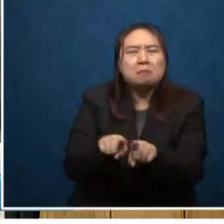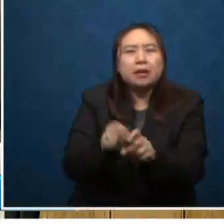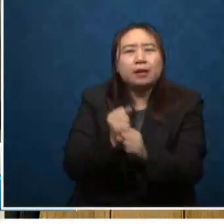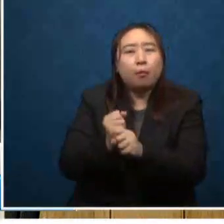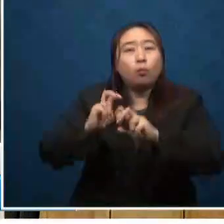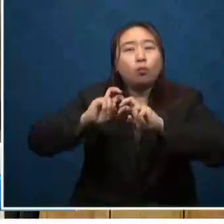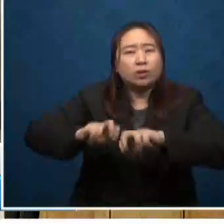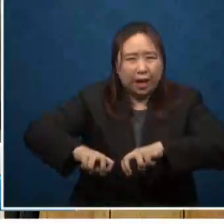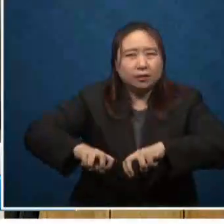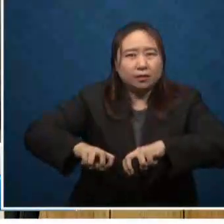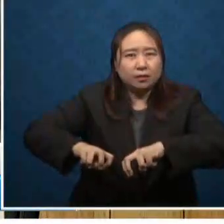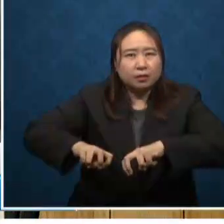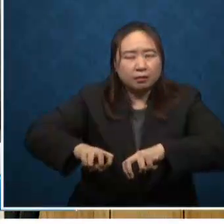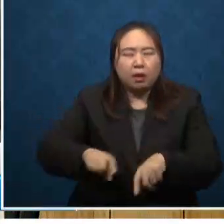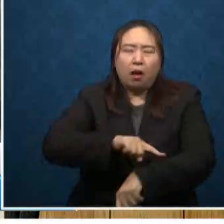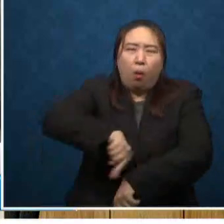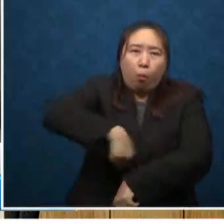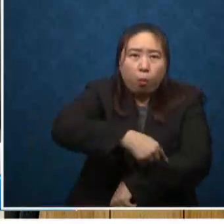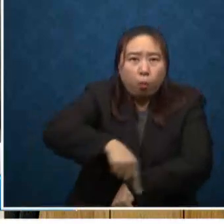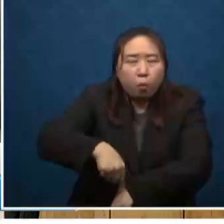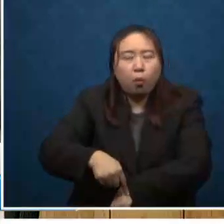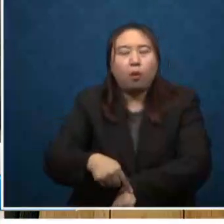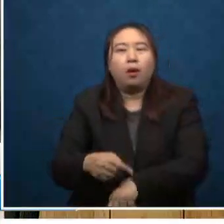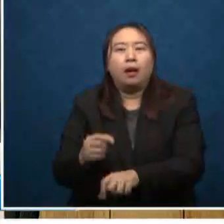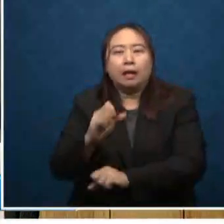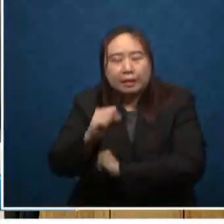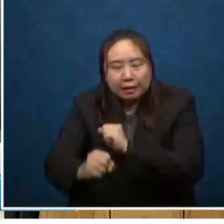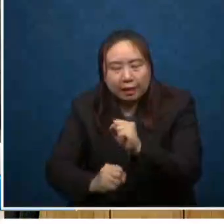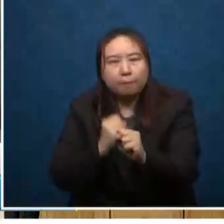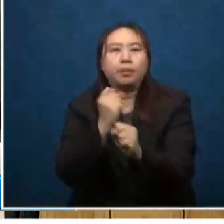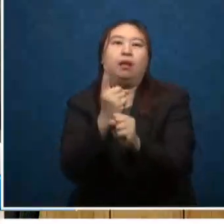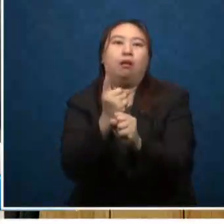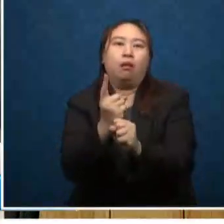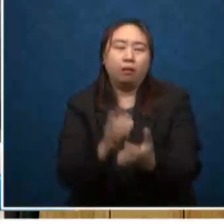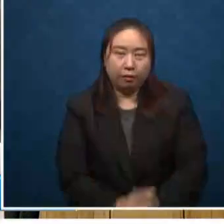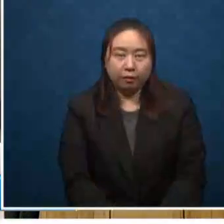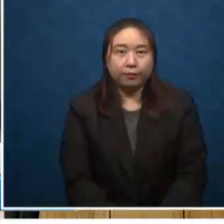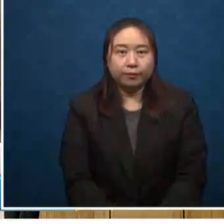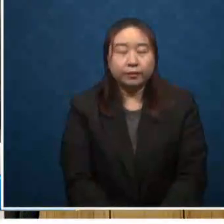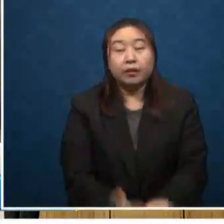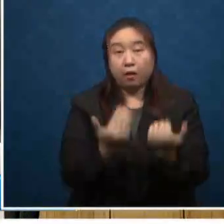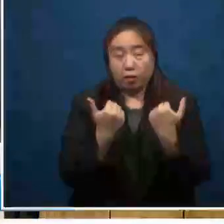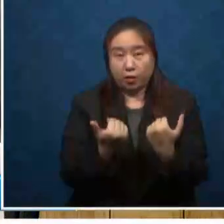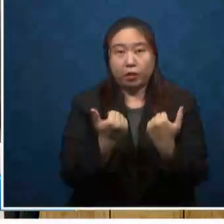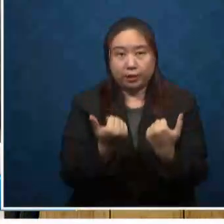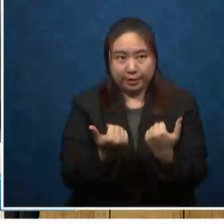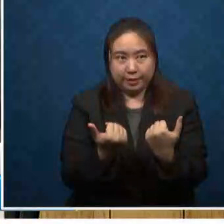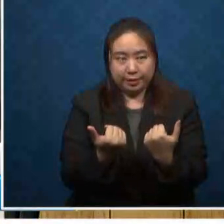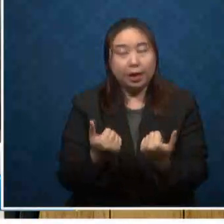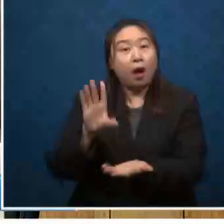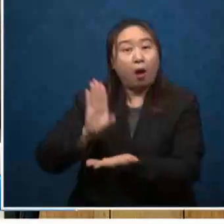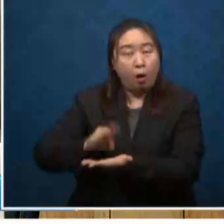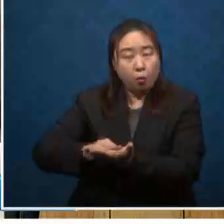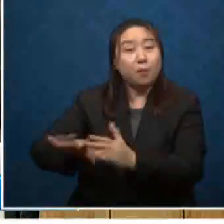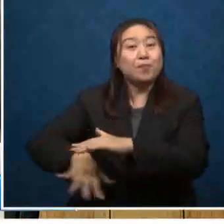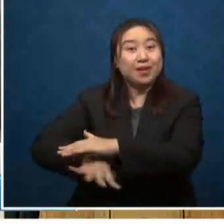ลายเป็นงานที่ยืดเยื้อกว่าจะรู้เรื่องปีหนึ่งผ่านไปแล้วอะไรทำนองนี้ดังนั้นและฐานข้อมูลทางสัง